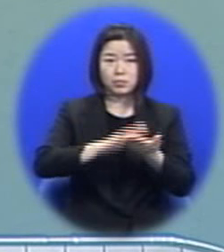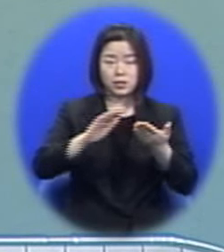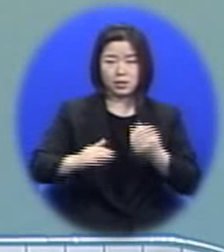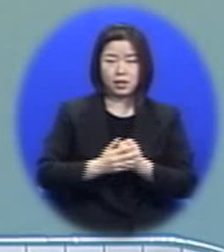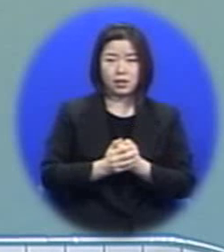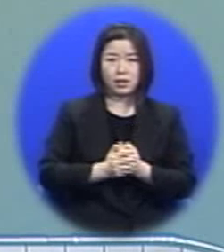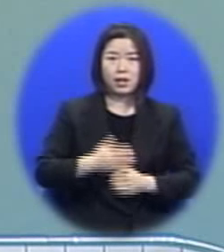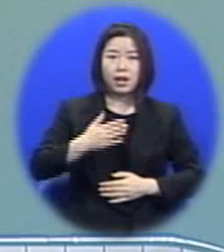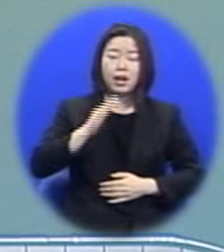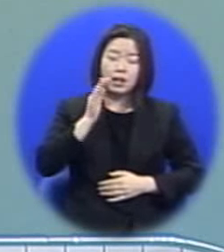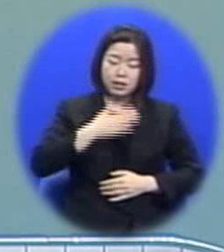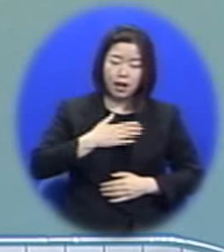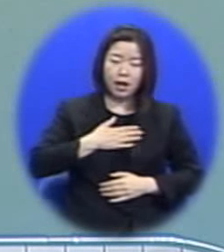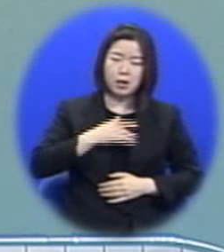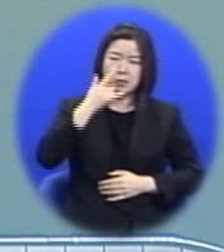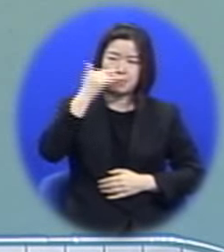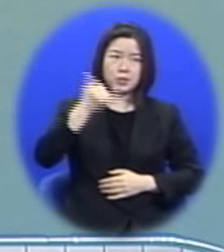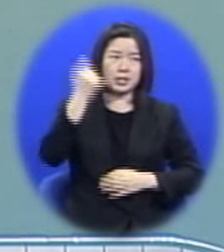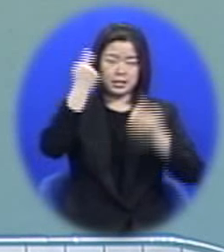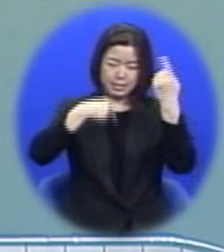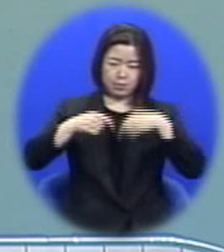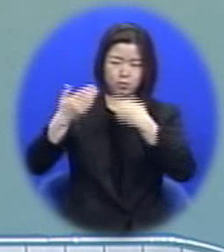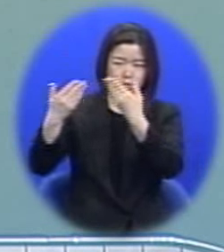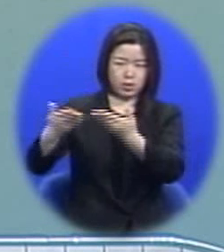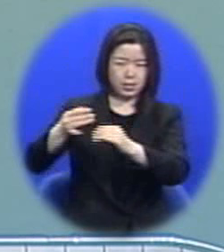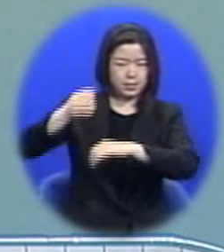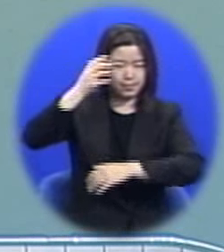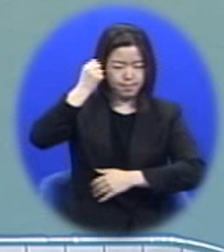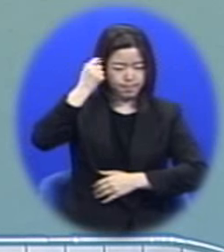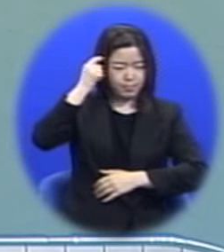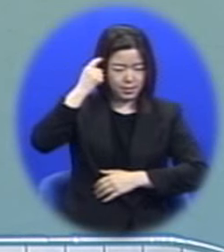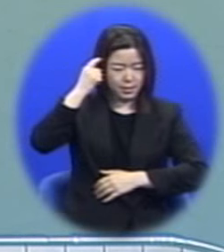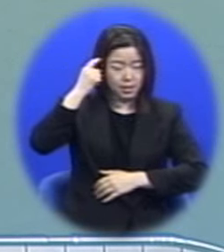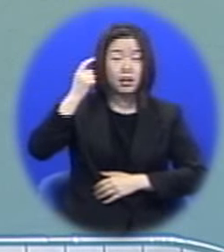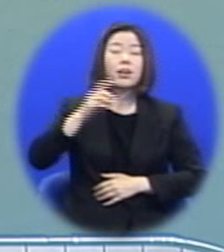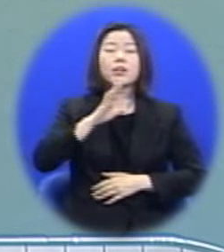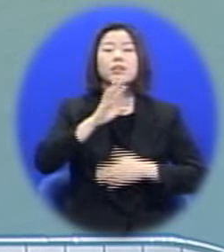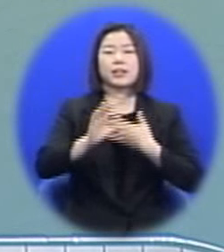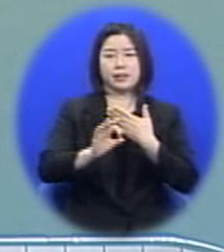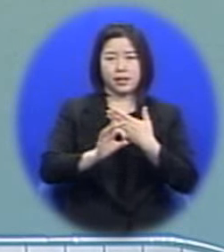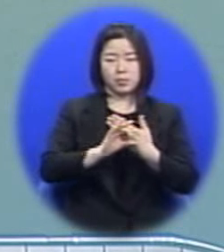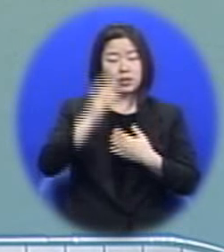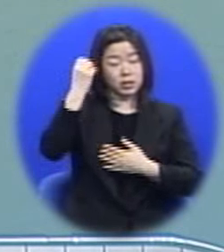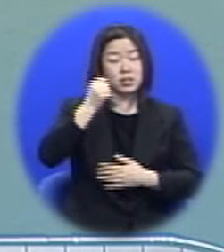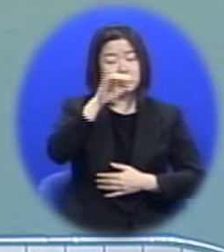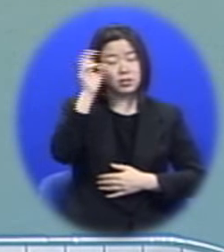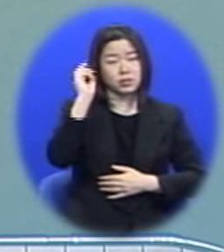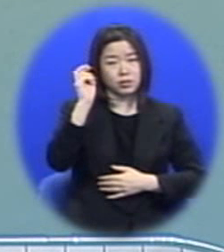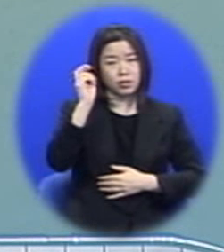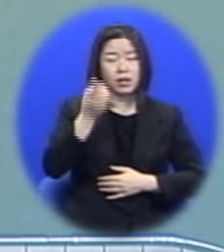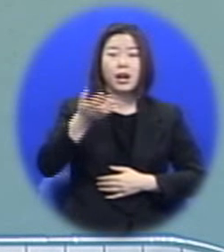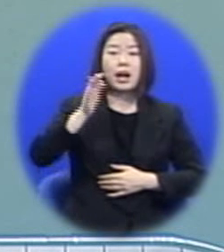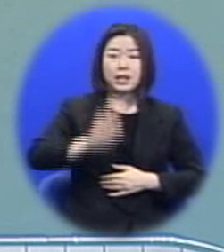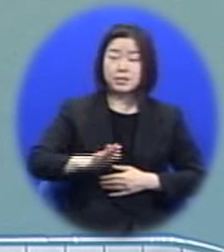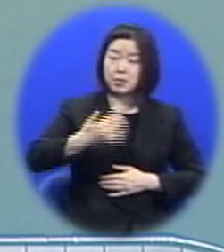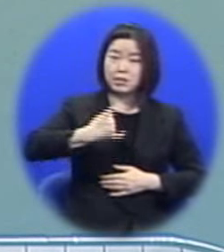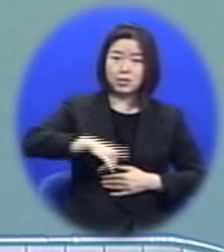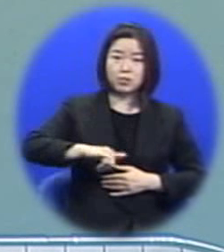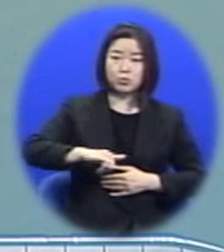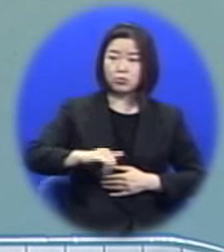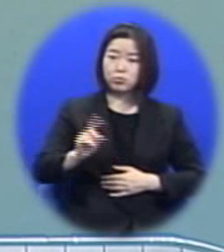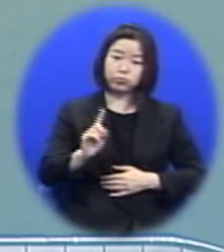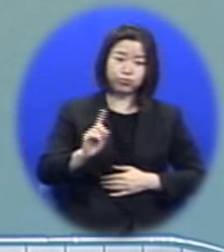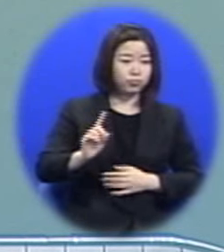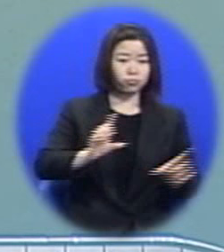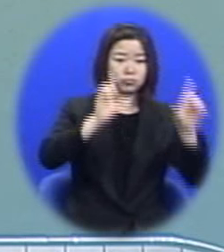나 부모님에게 상처 줘야지. 그랬으면 기억나지요. 근데 자녀들도 그냥 어쩔 수